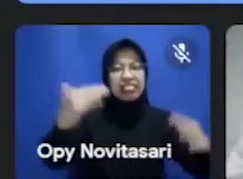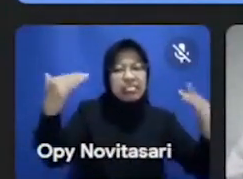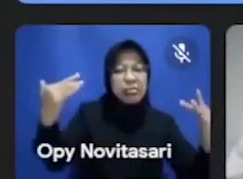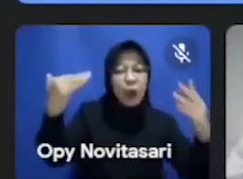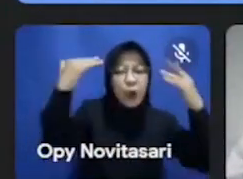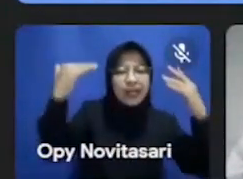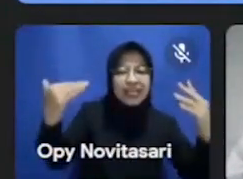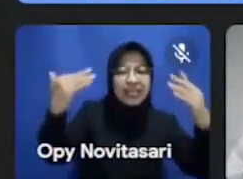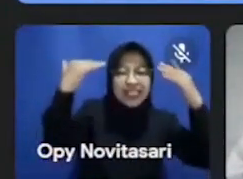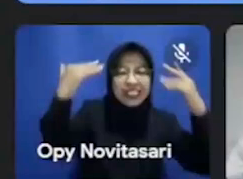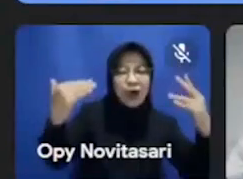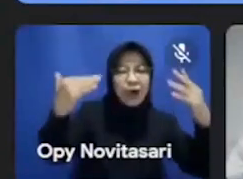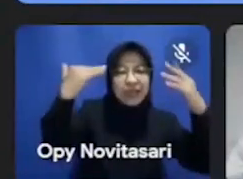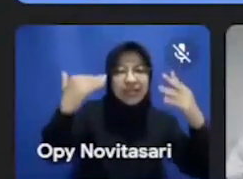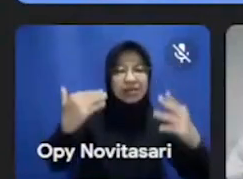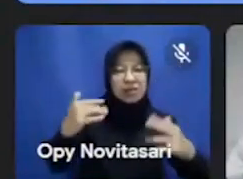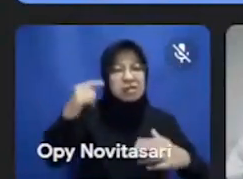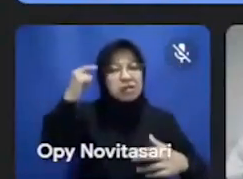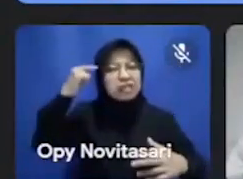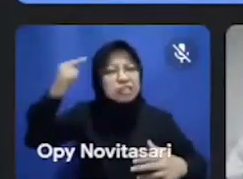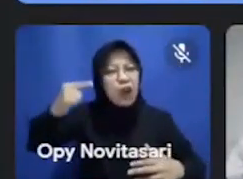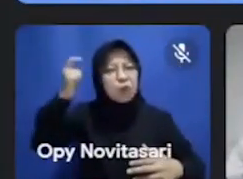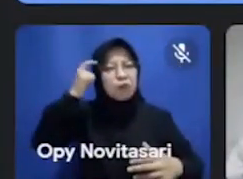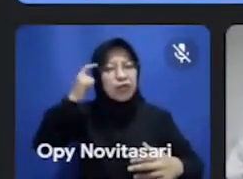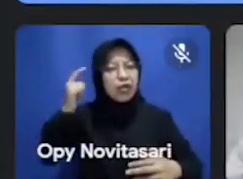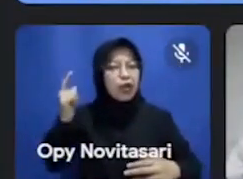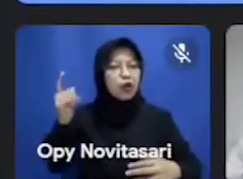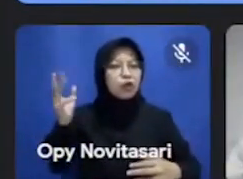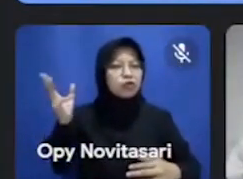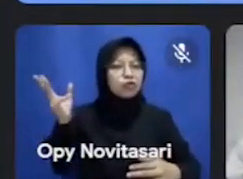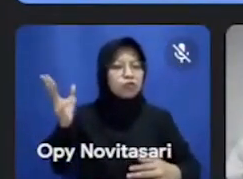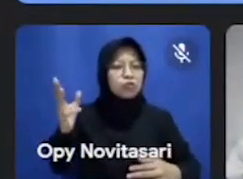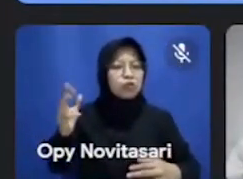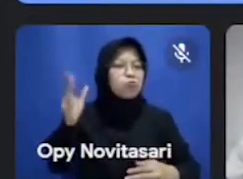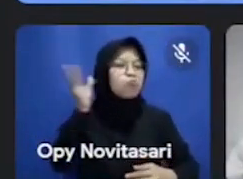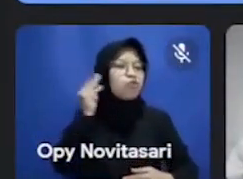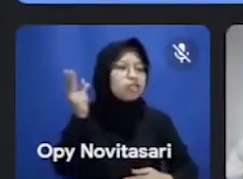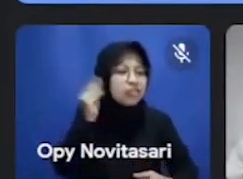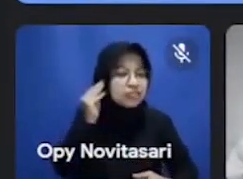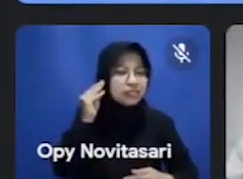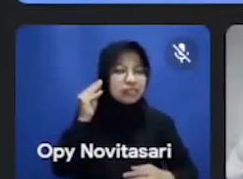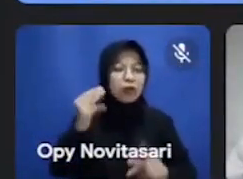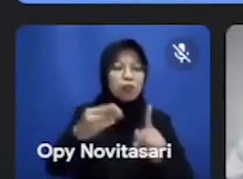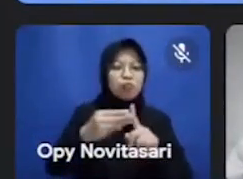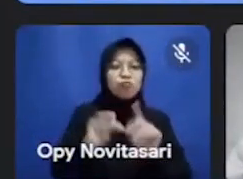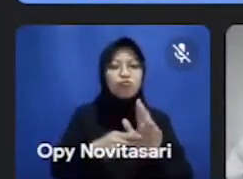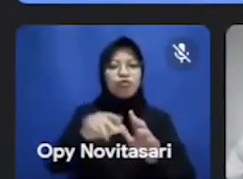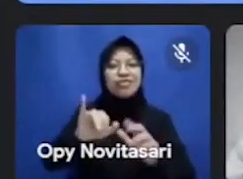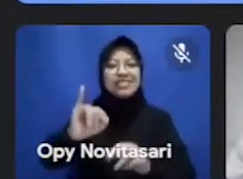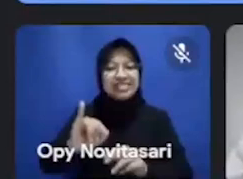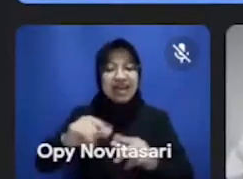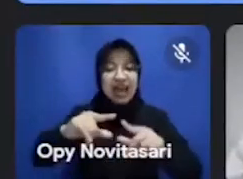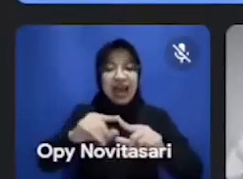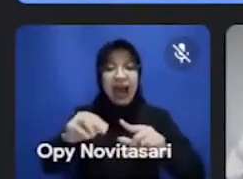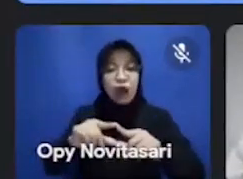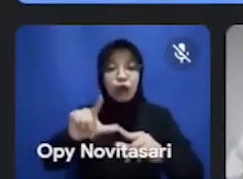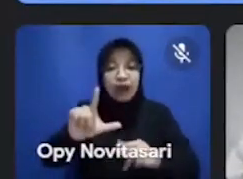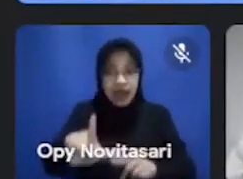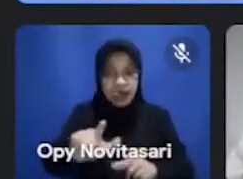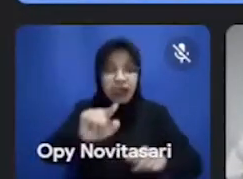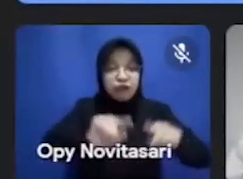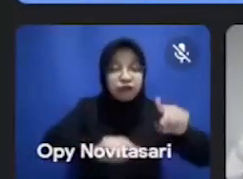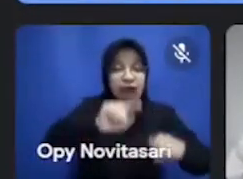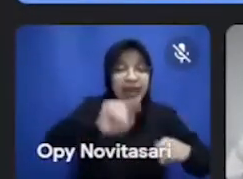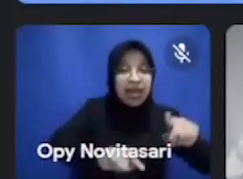adalah musik itu soal bunyi nah keragaman aural ini termasuk gagasan